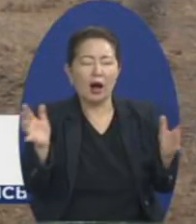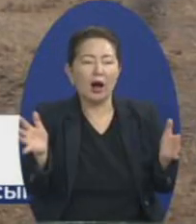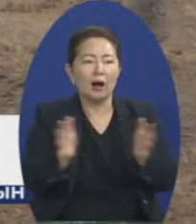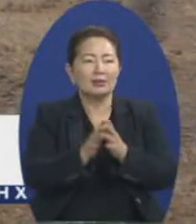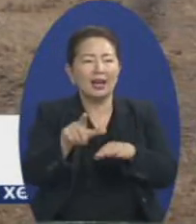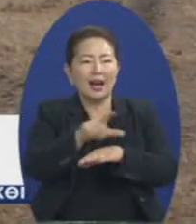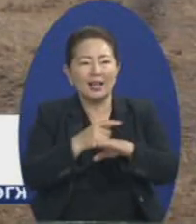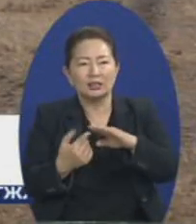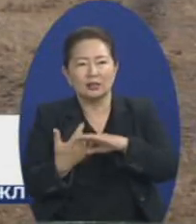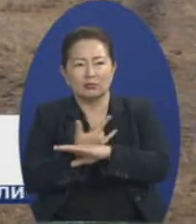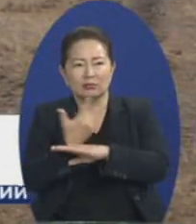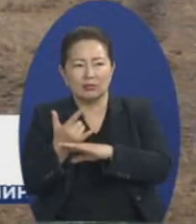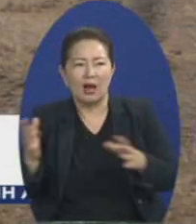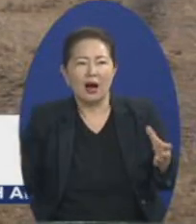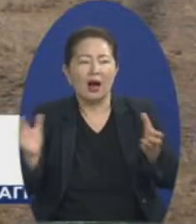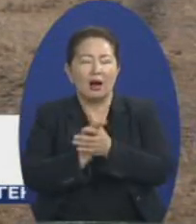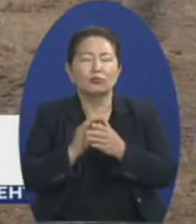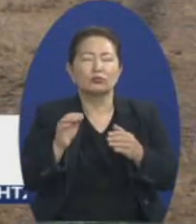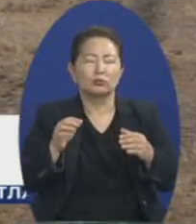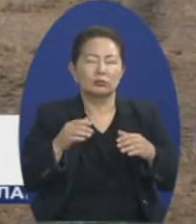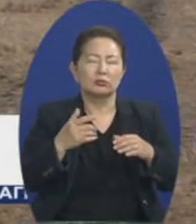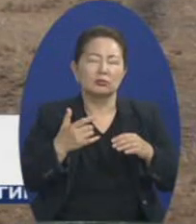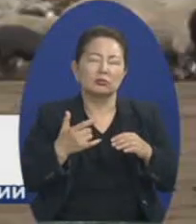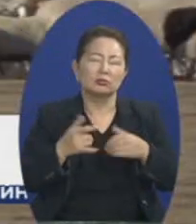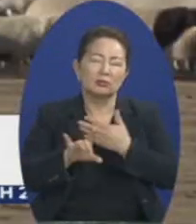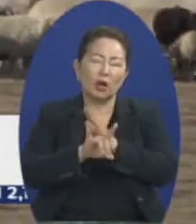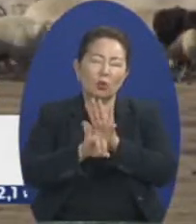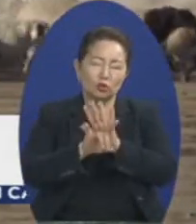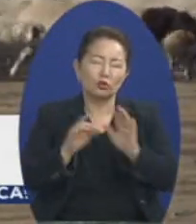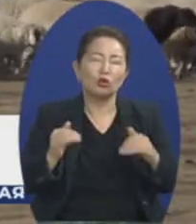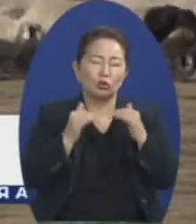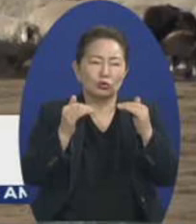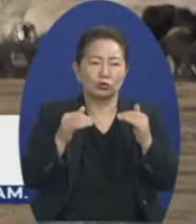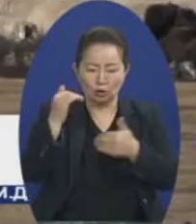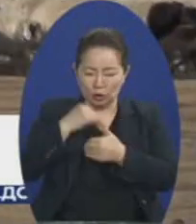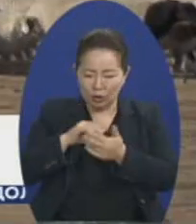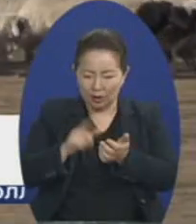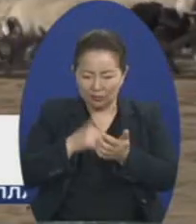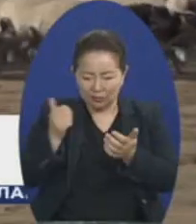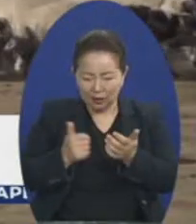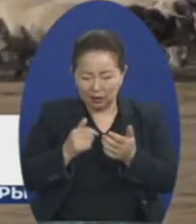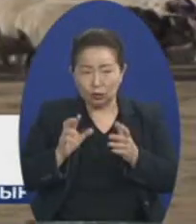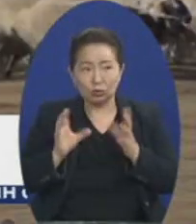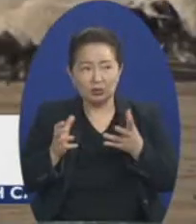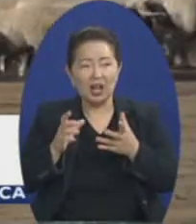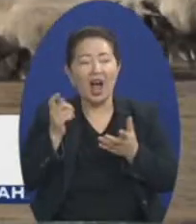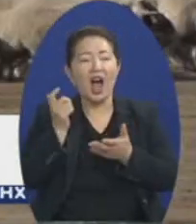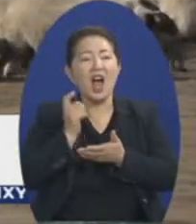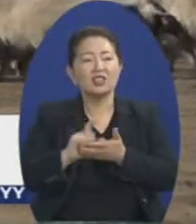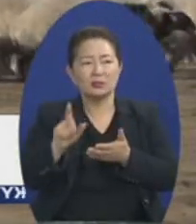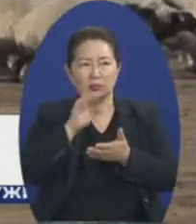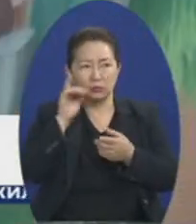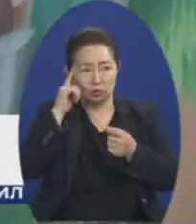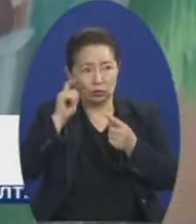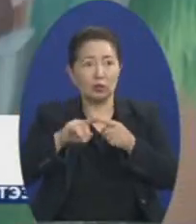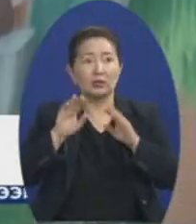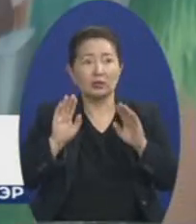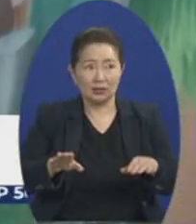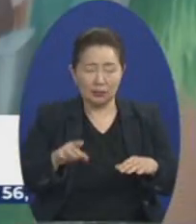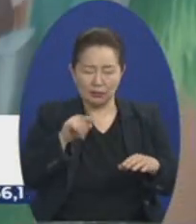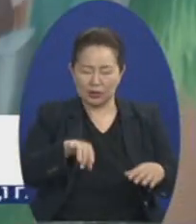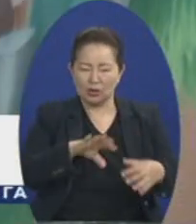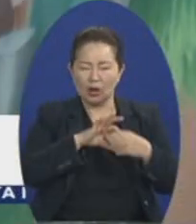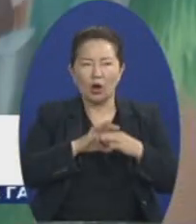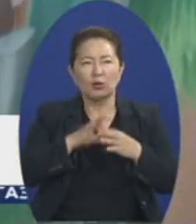хүнсний 19 нэр төрлийн бүтээгдэхүүнээр дотоодын хэрэгцээгээ бүрэн хангахын зэрэгцээ бүс нутгаар экспортлогч орон болох зорилтыг төвшүүлээд байгаа юм. Бүрэн